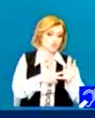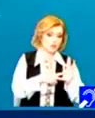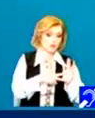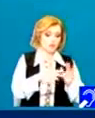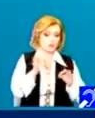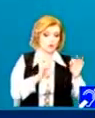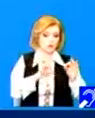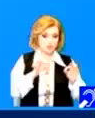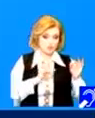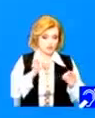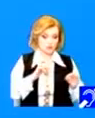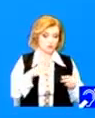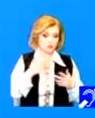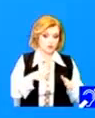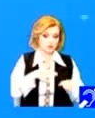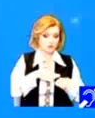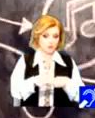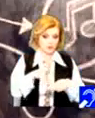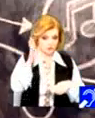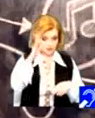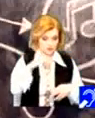aproape 1.000 de ani.